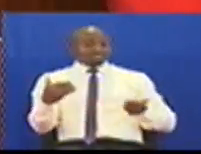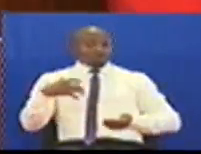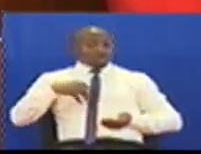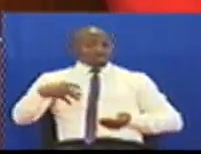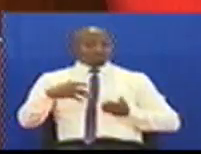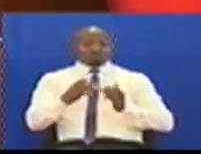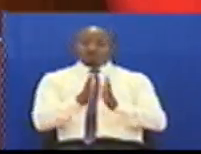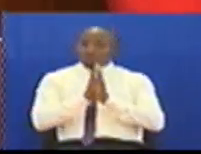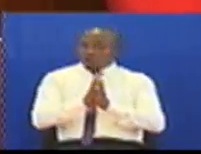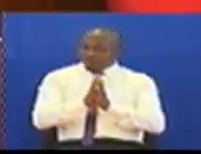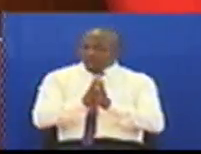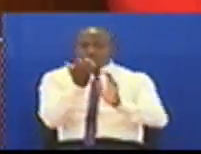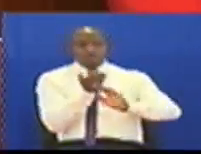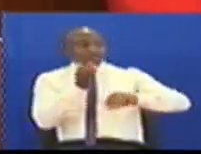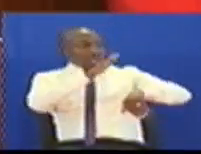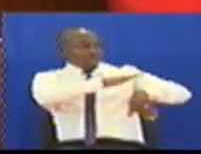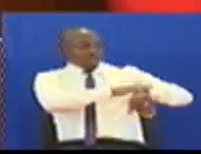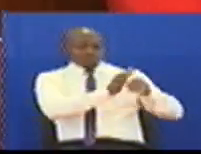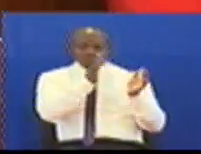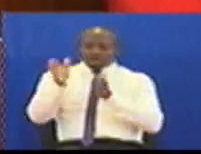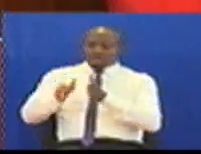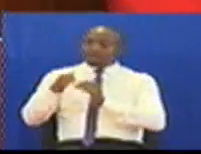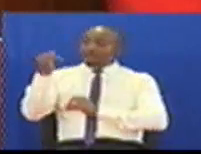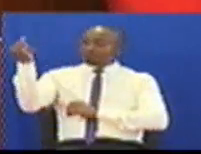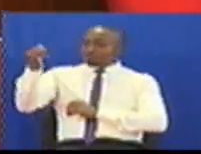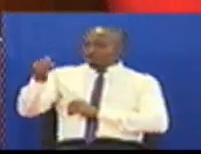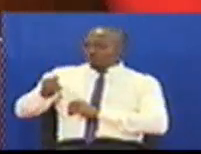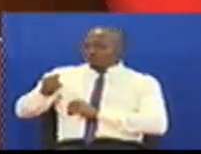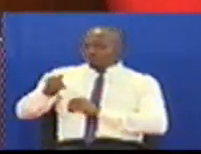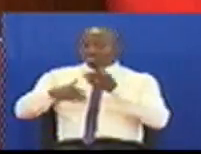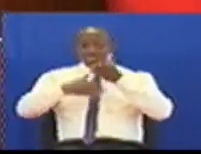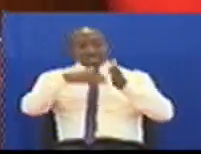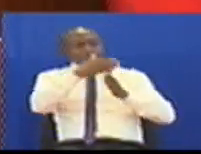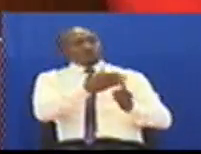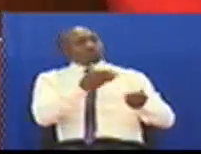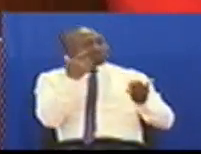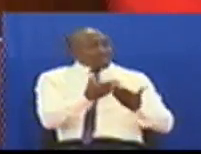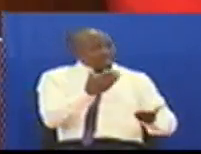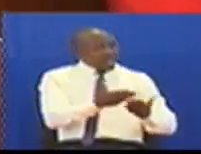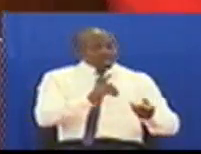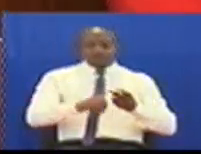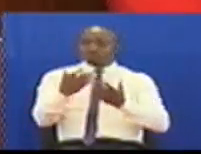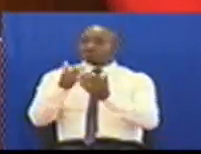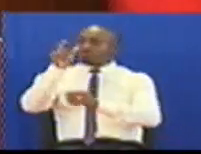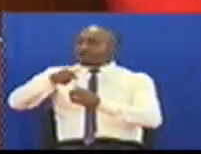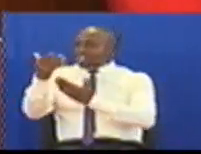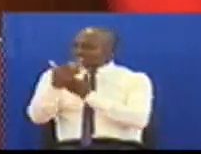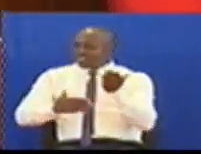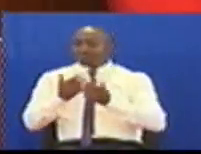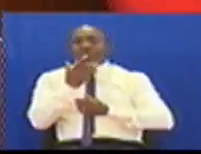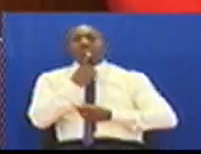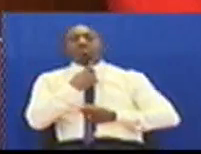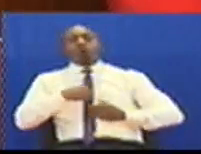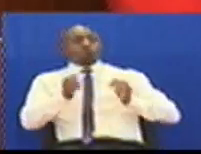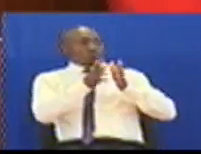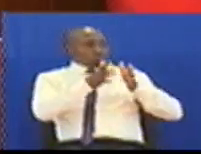wako wanaoandaa michoro na BOQ kutuharakishia sana, kwa sababu wananchi wa Rufiji wana kiu kubwa ya kupata